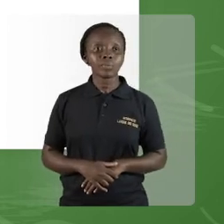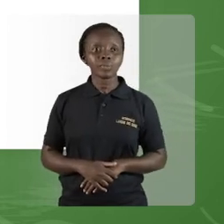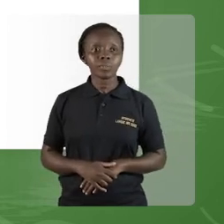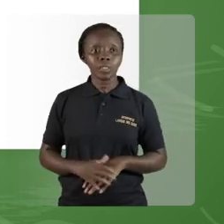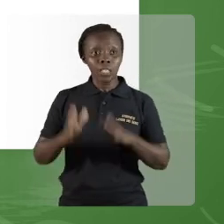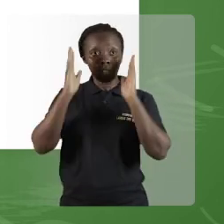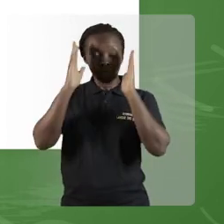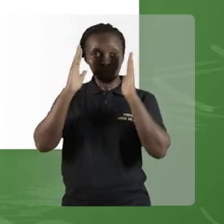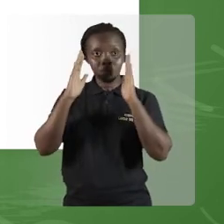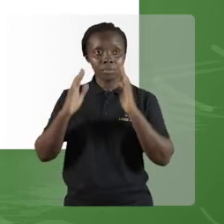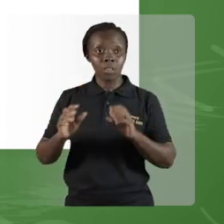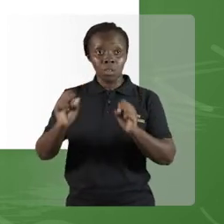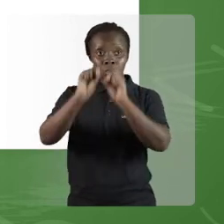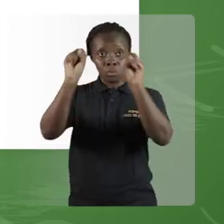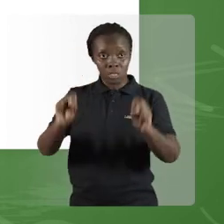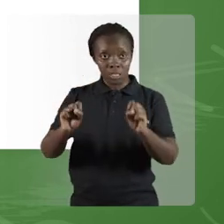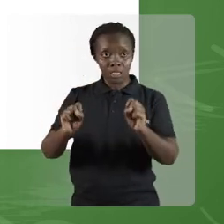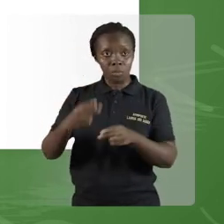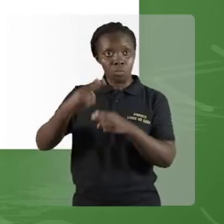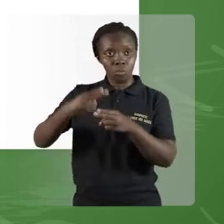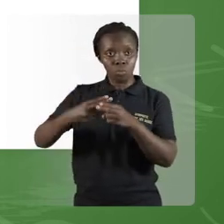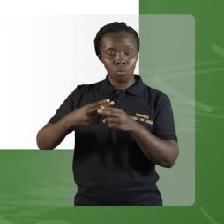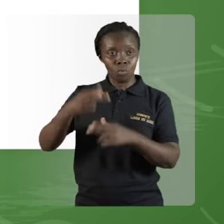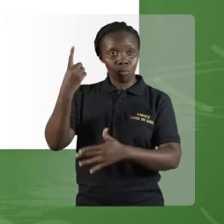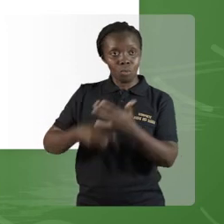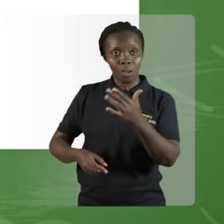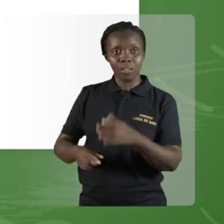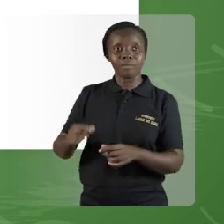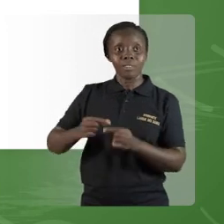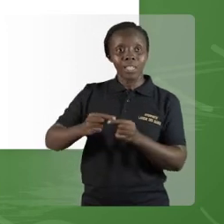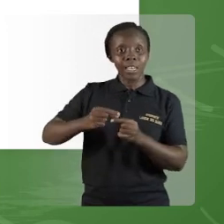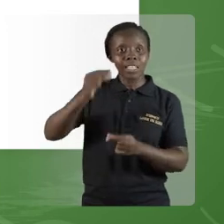Notre système ici, c'est la tige OA.